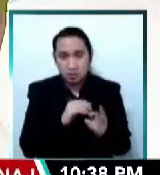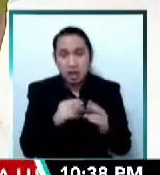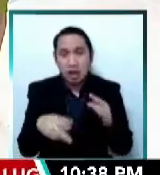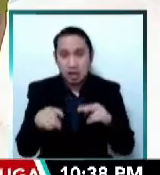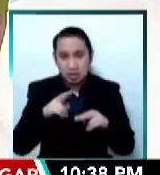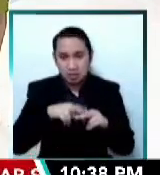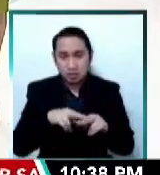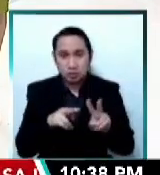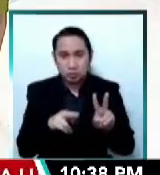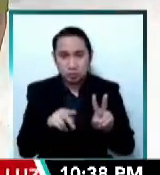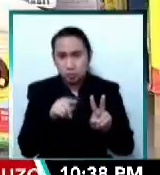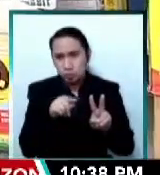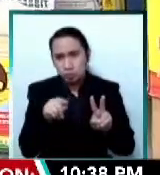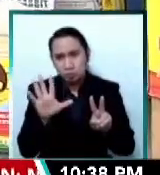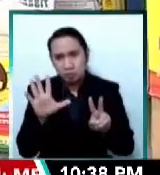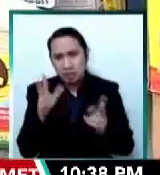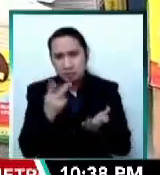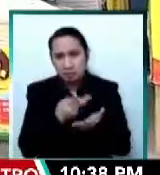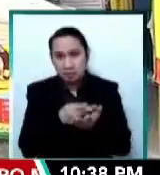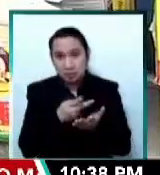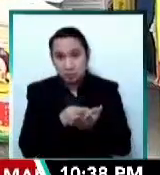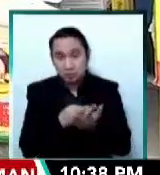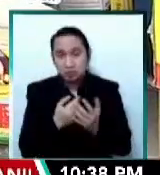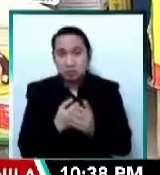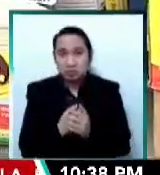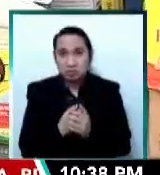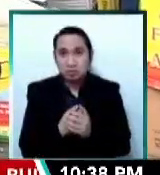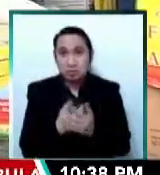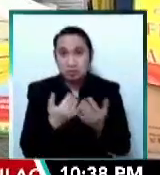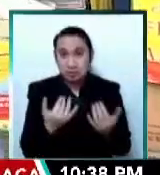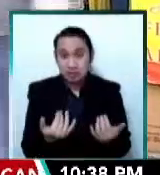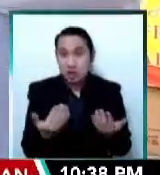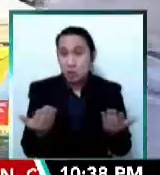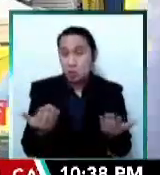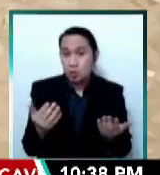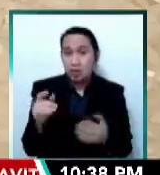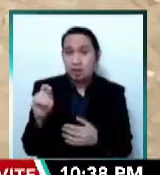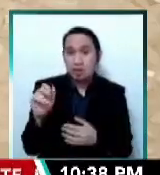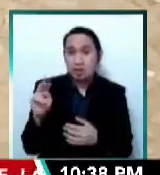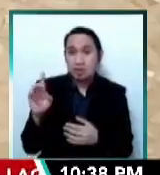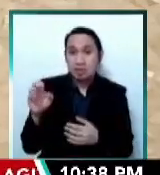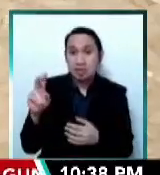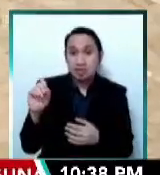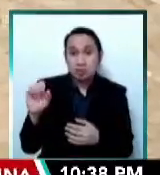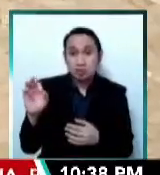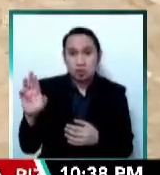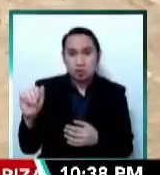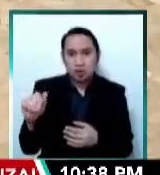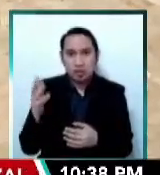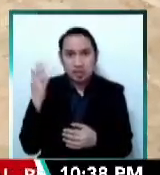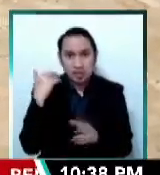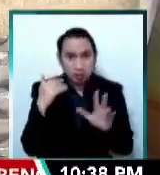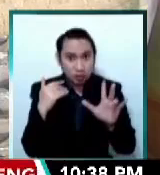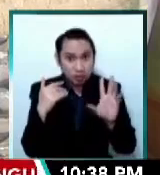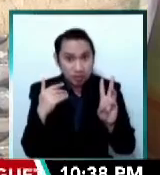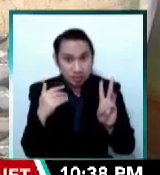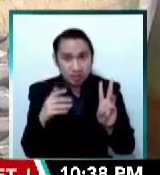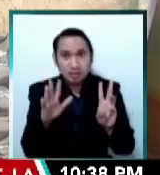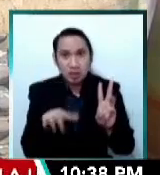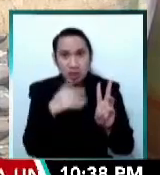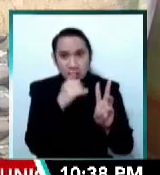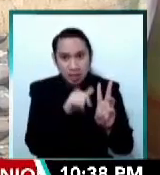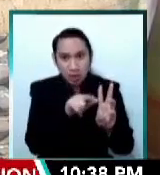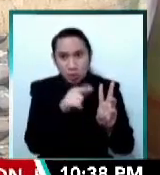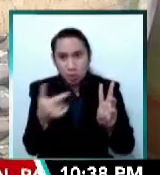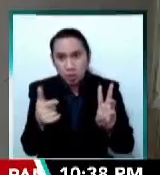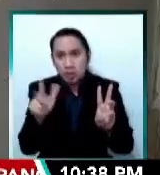ilang palengke. Ang regular well-milled rice sa Tandang Sora market na dating 36 pesos kada kilo, 38 pesos na,